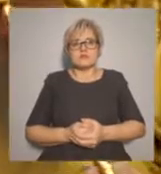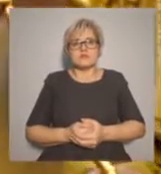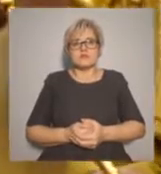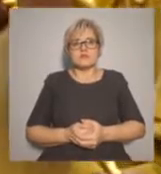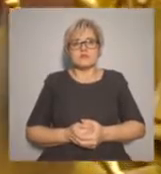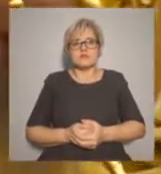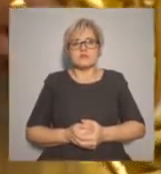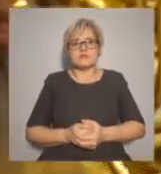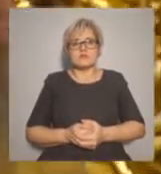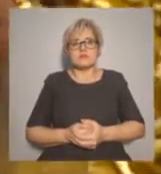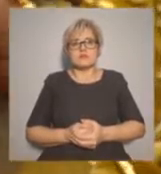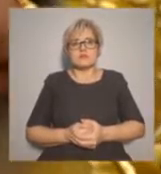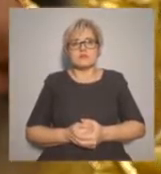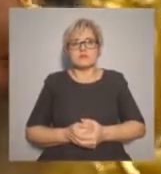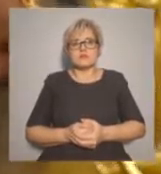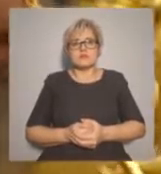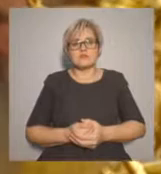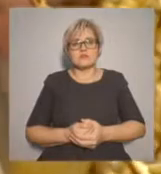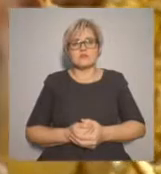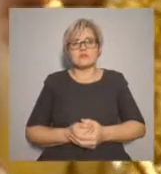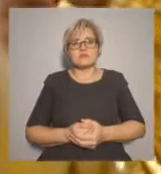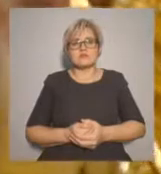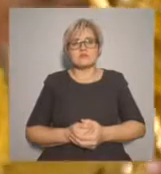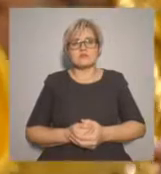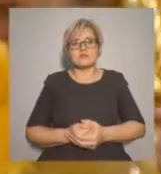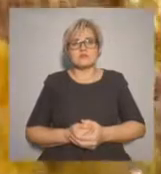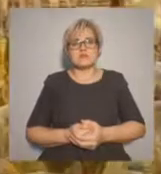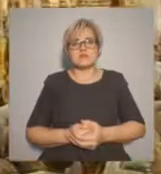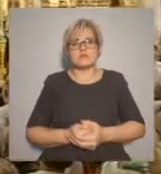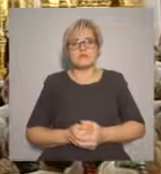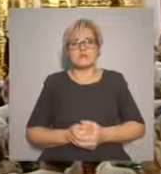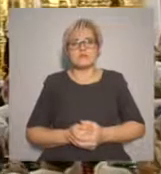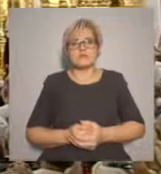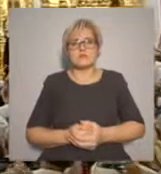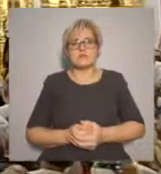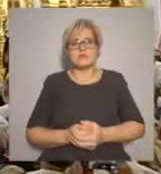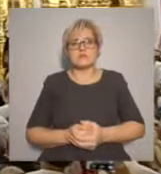всегда, ныне и присно, и во веки веков.